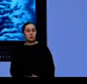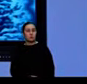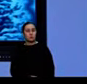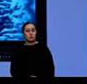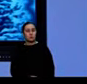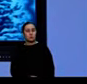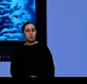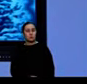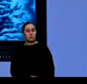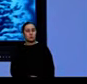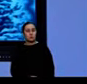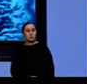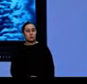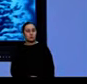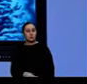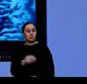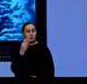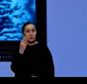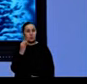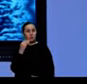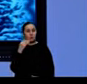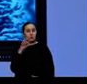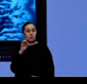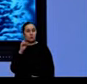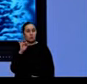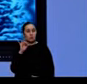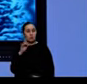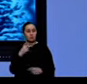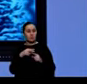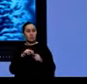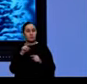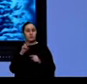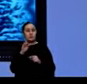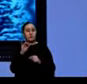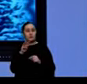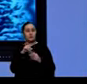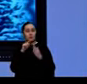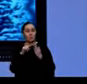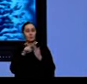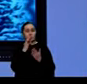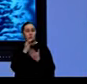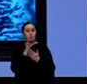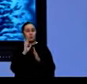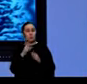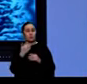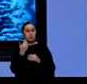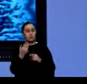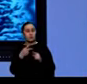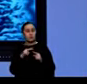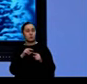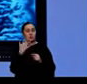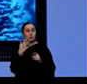Shifokor. Demak, Kim so'rog'iga javob bo'ladigan?